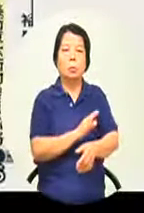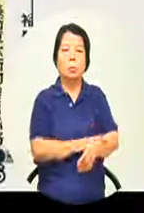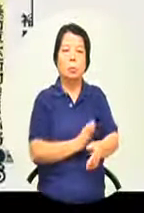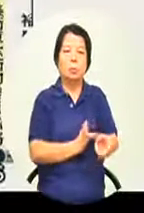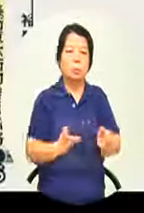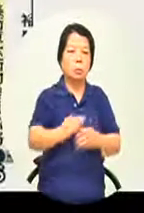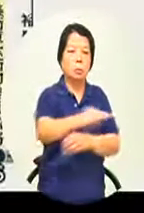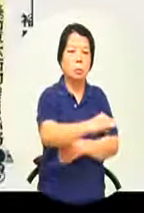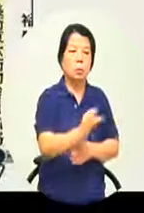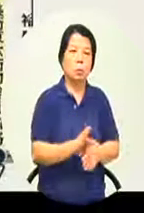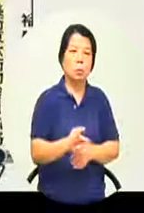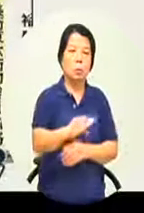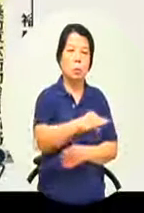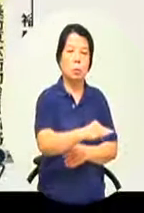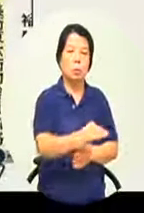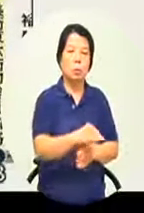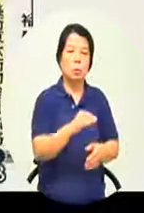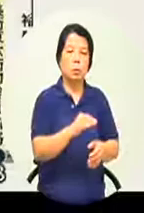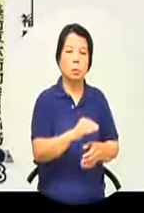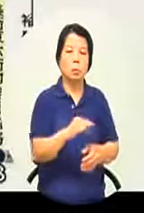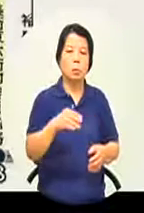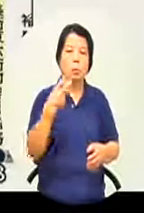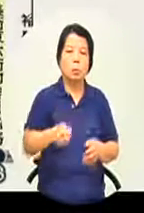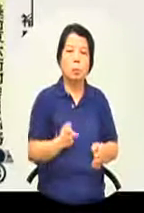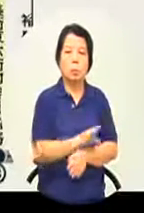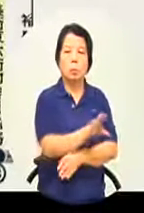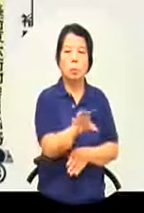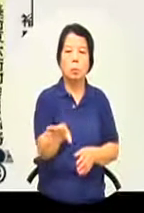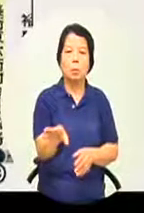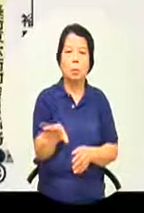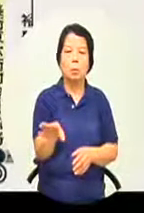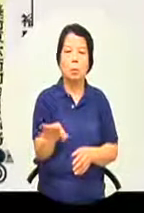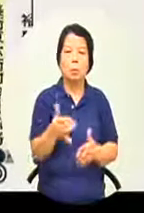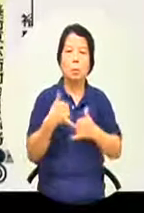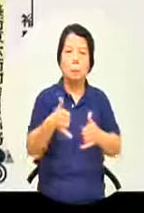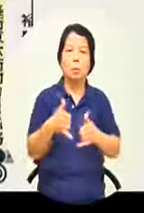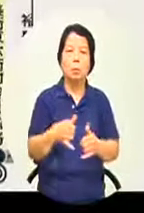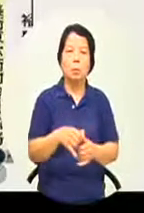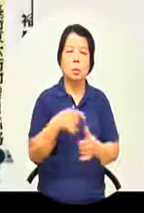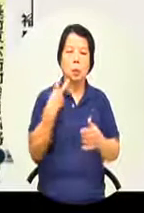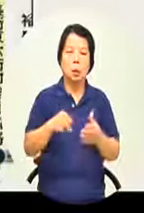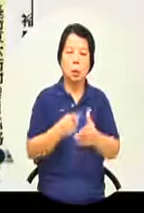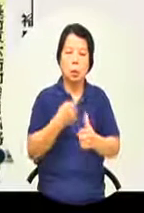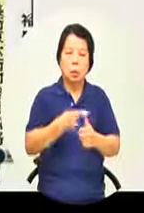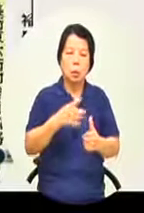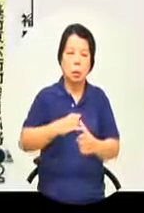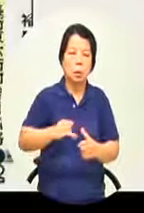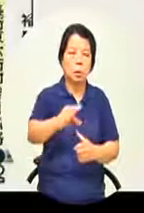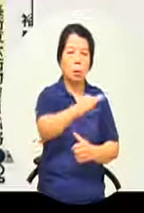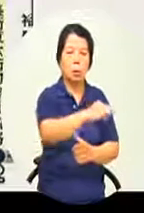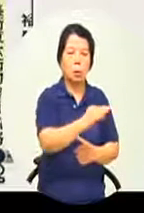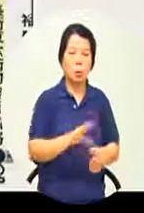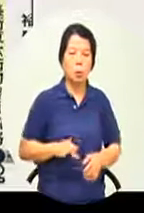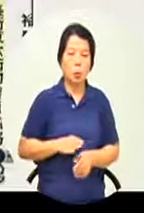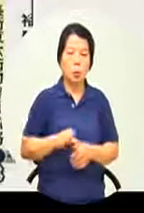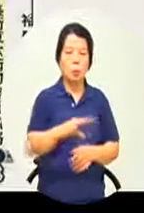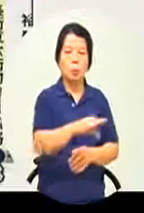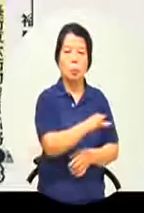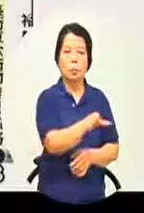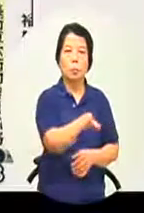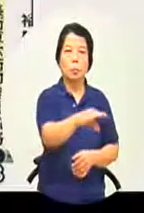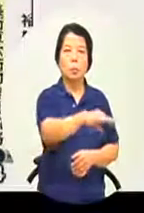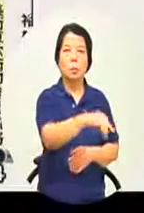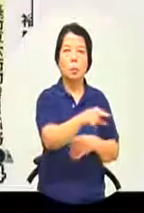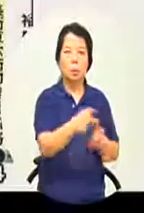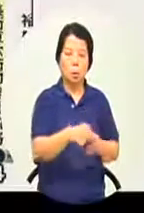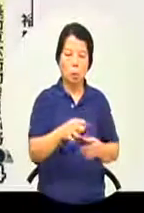再左右转崇实路再右转先胜路然后再从这边起站出来，这